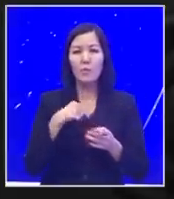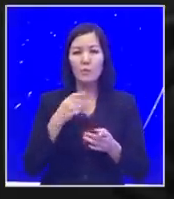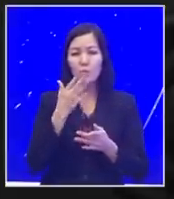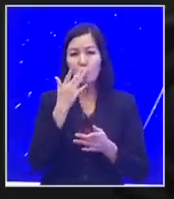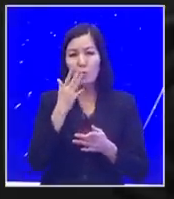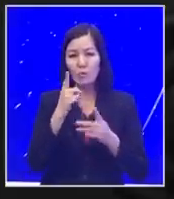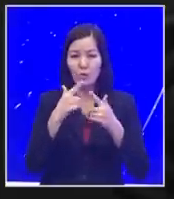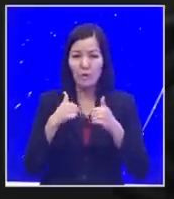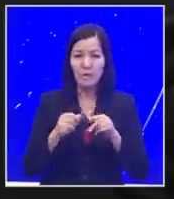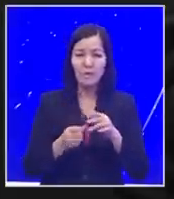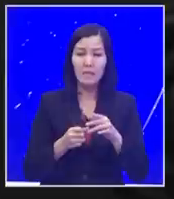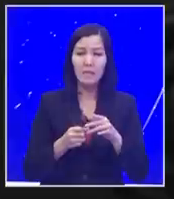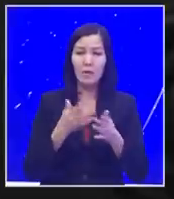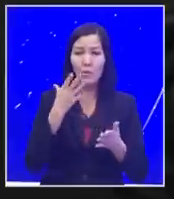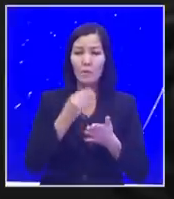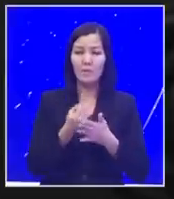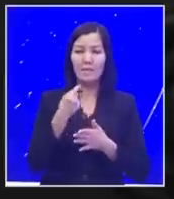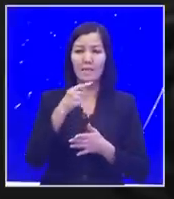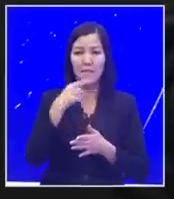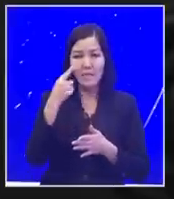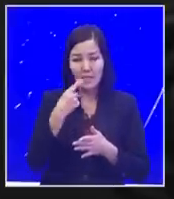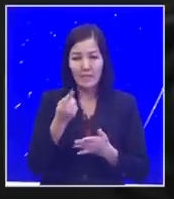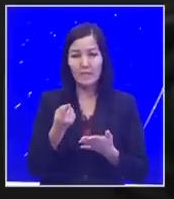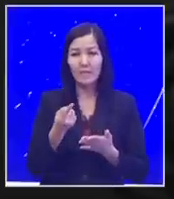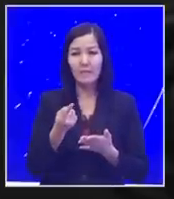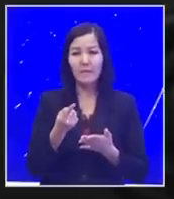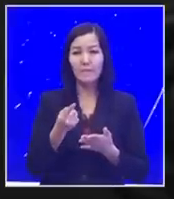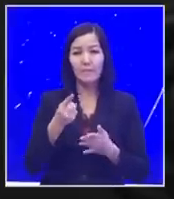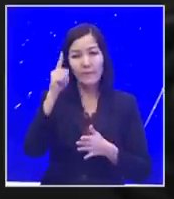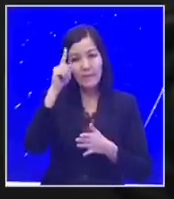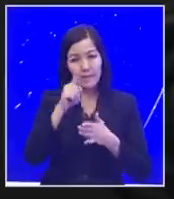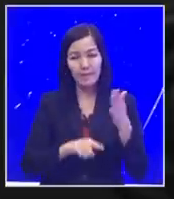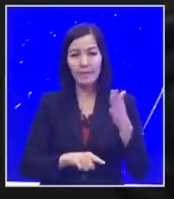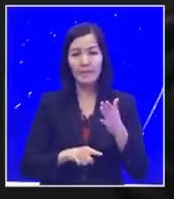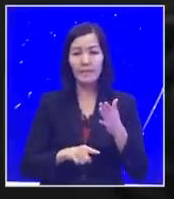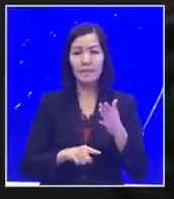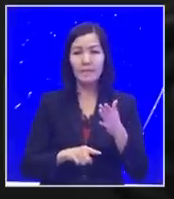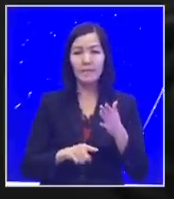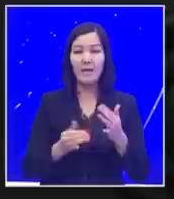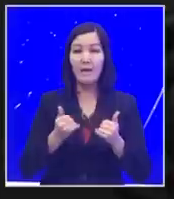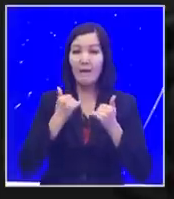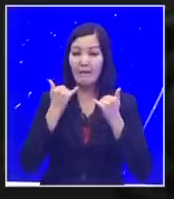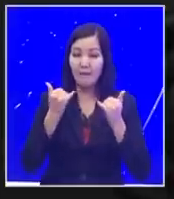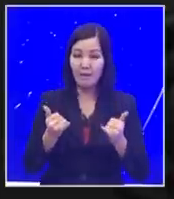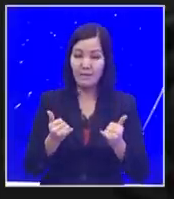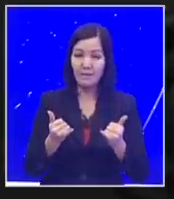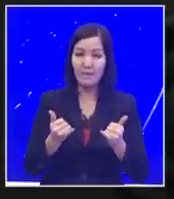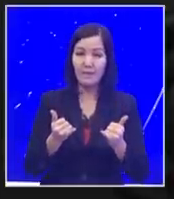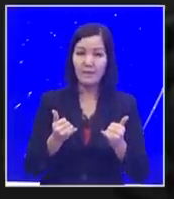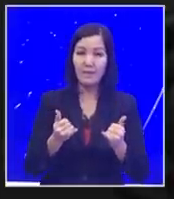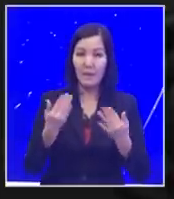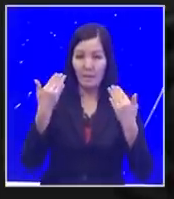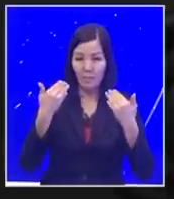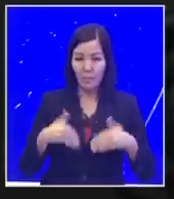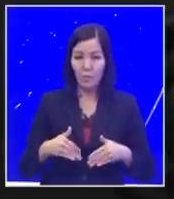жаратқан, өзіне тән тілін, дінін, қадыр қасиетін,